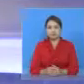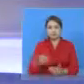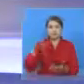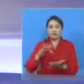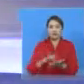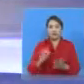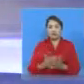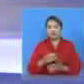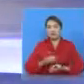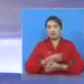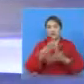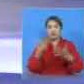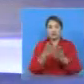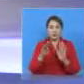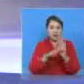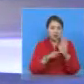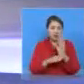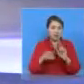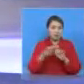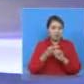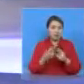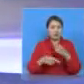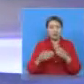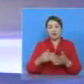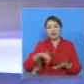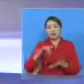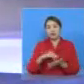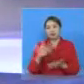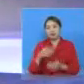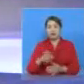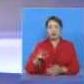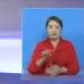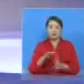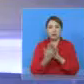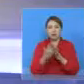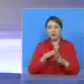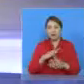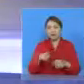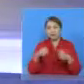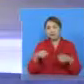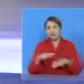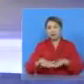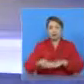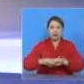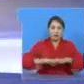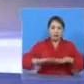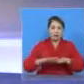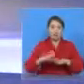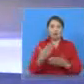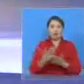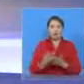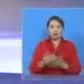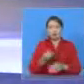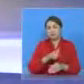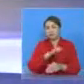Kala gününe orai ümdastırılgan merekelik bağdarlamağa oralsaq. Bu günü kalanın 4 şağın audanda aul şarvashılığı jarmenkesi ötti. Audan aul şarvashıları